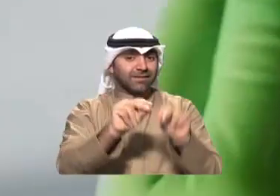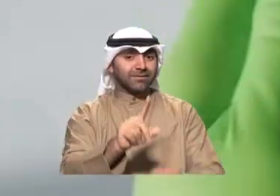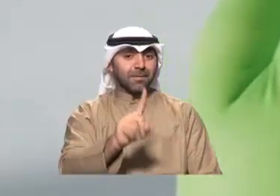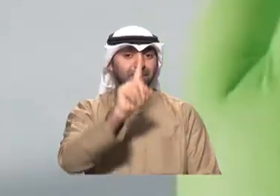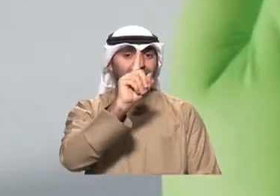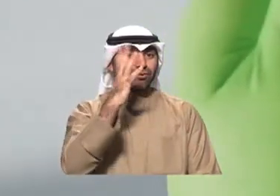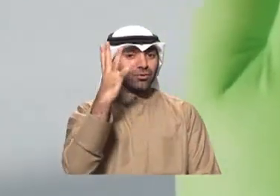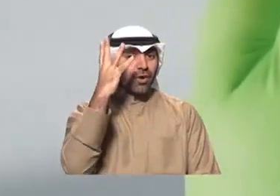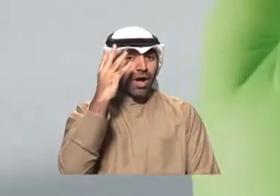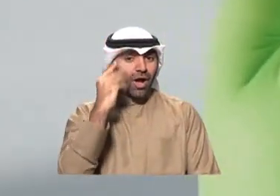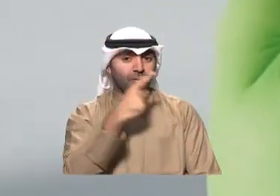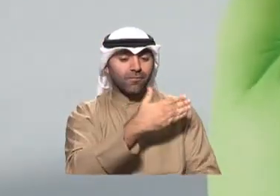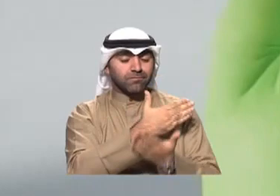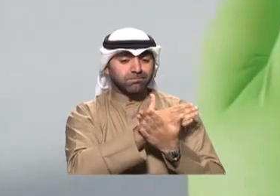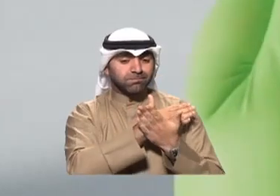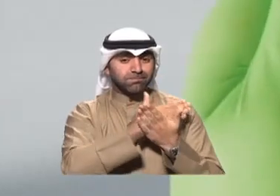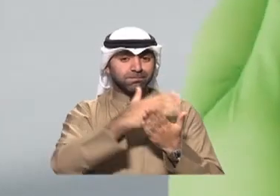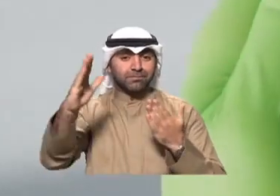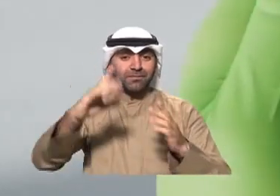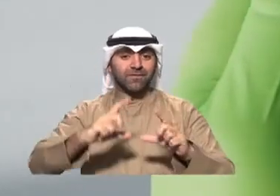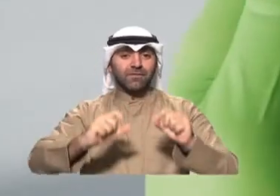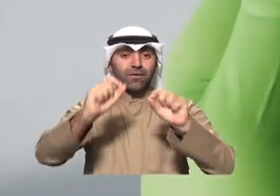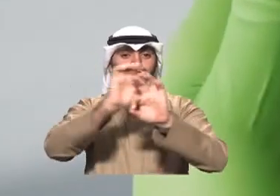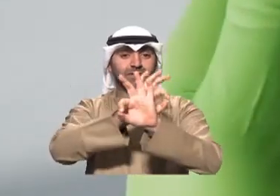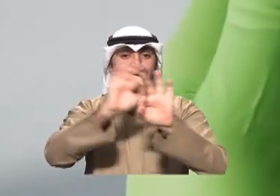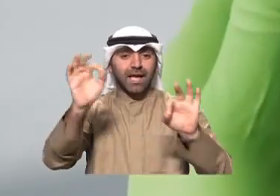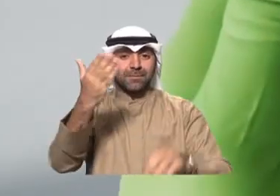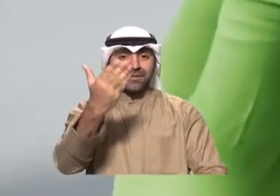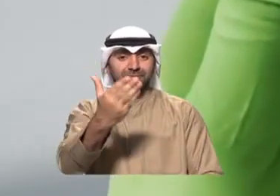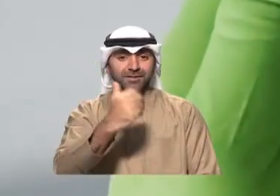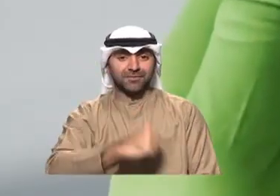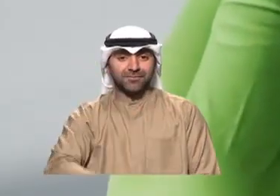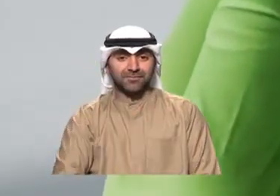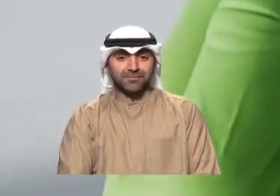فاعلية التطعيم. لما أبو علاوي، تلفزيون دولة الكويت.